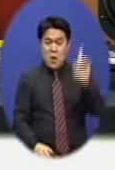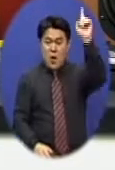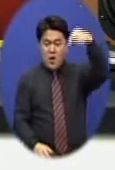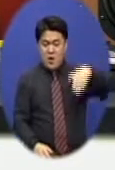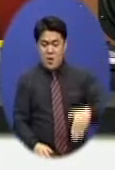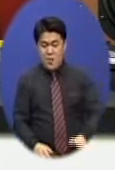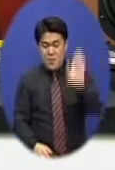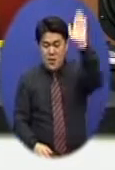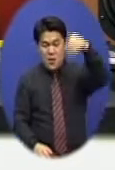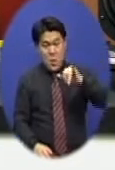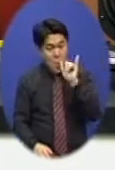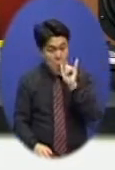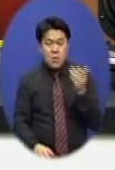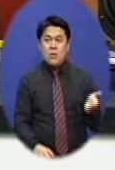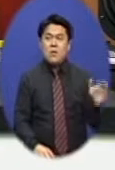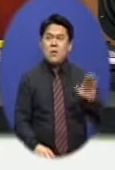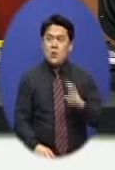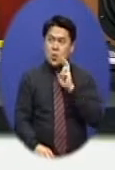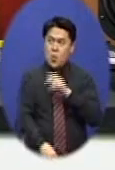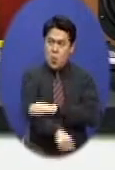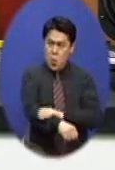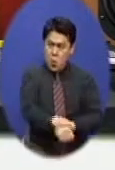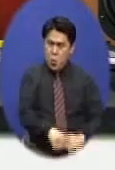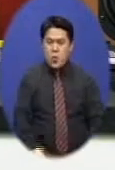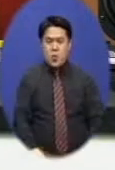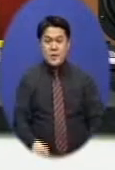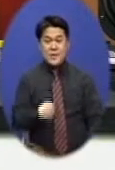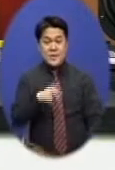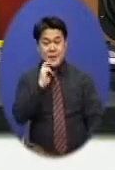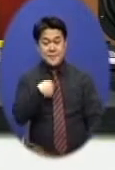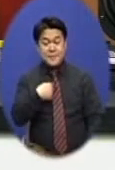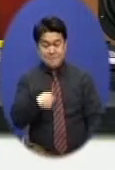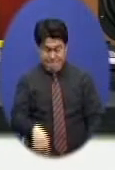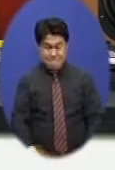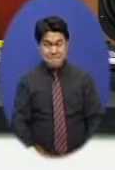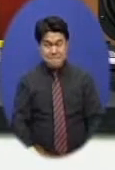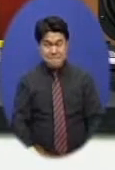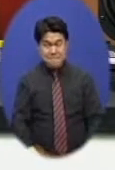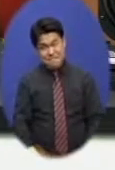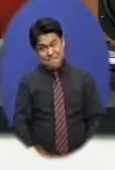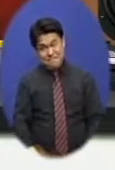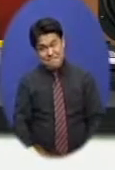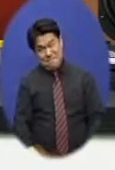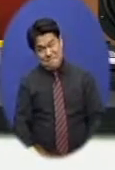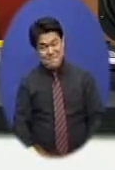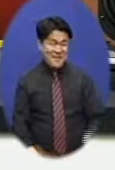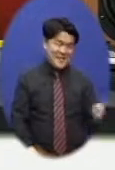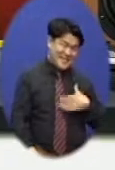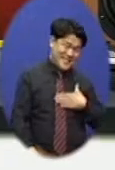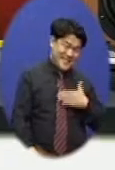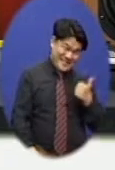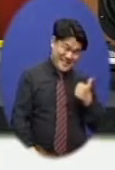하는 그런 그렇죠. 곡이잖아요. 네. 그런데도 이렇게 소화를 잘하시고 이게 내 노래입니다. 춘향아. 아 뿌듯하시겠어요?